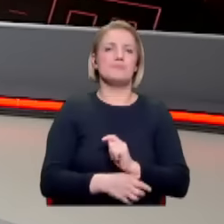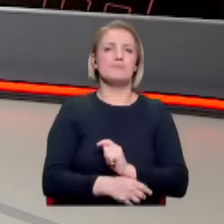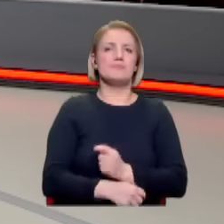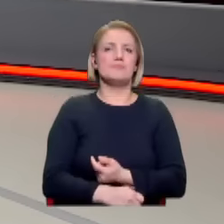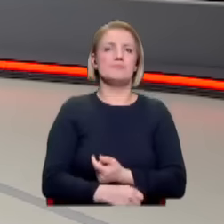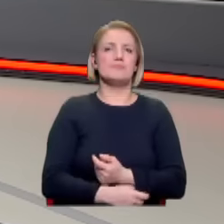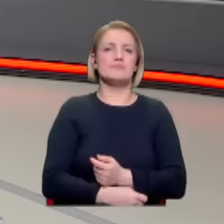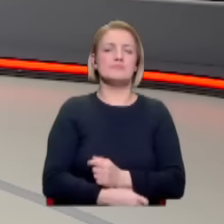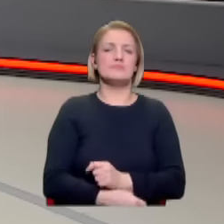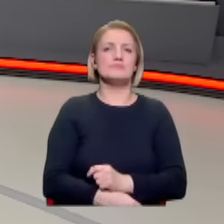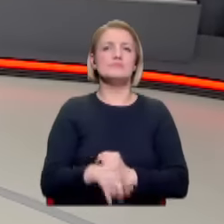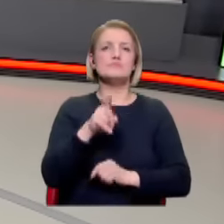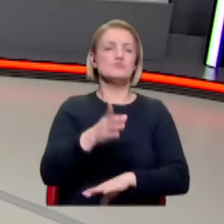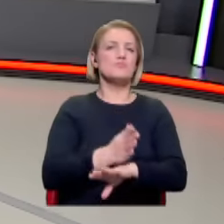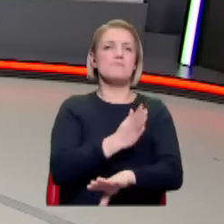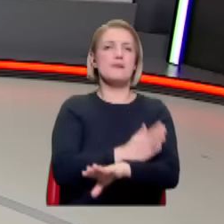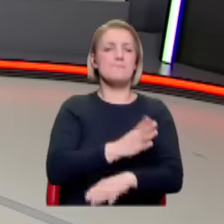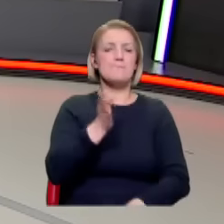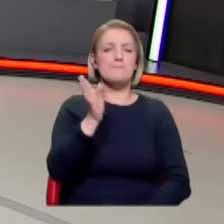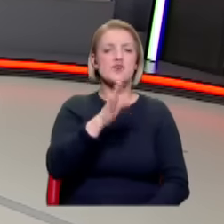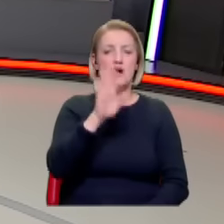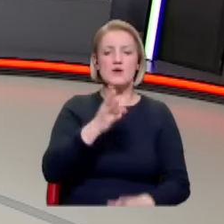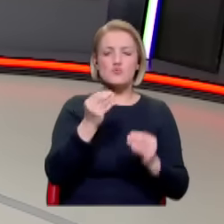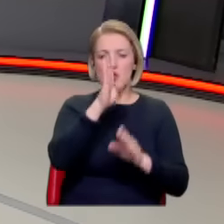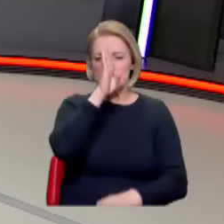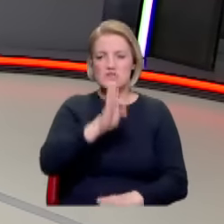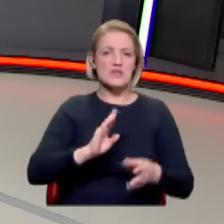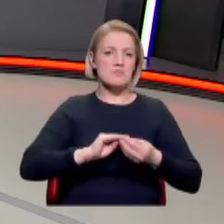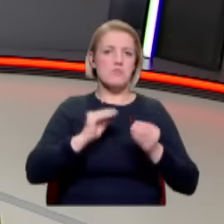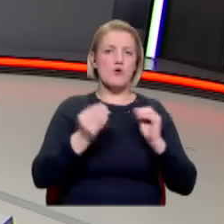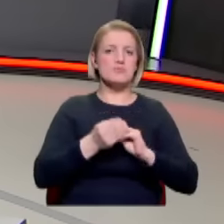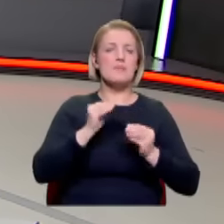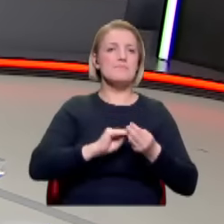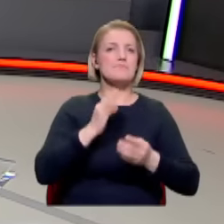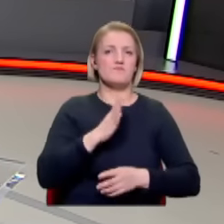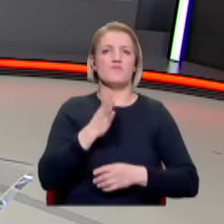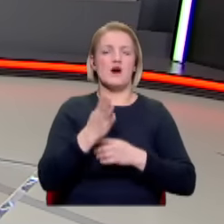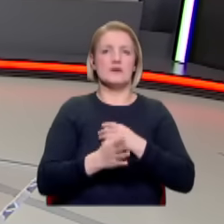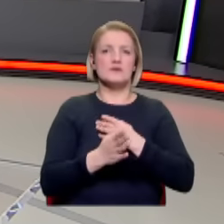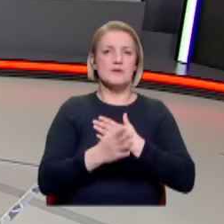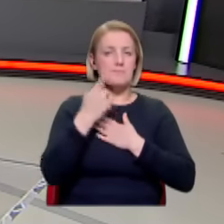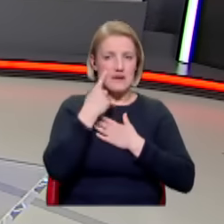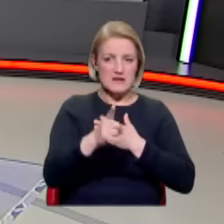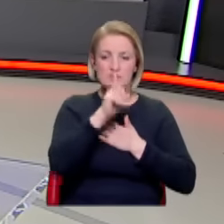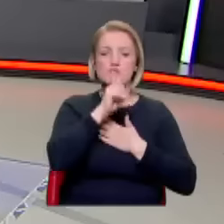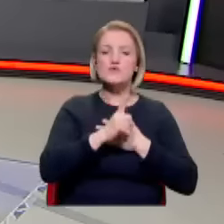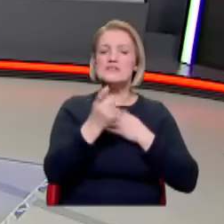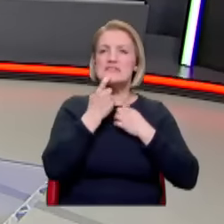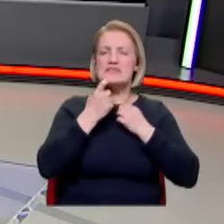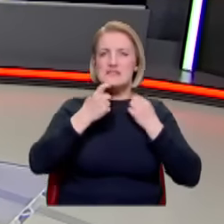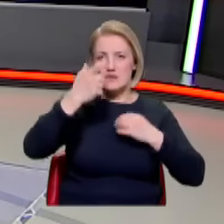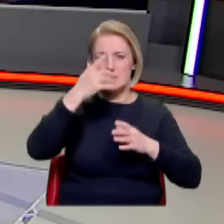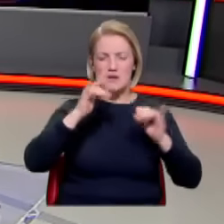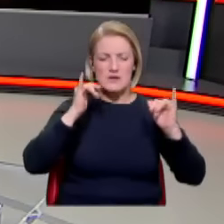Çünkü bu memleketin başka çok ciddi meseleleri, sorunları var. Bakın, yüzyılın